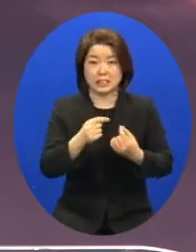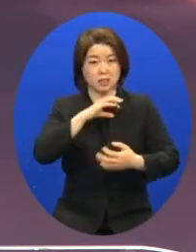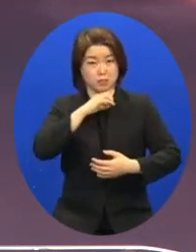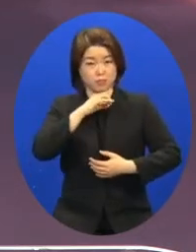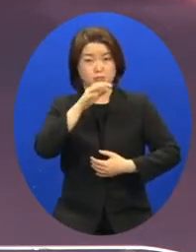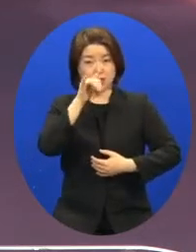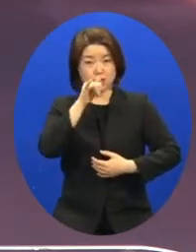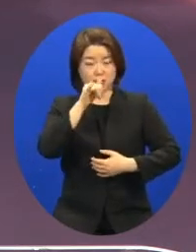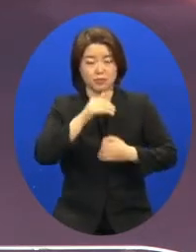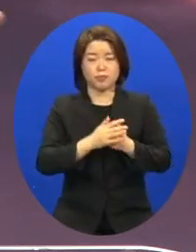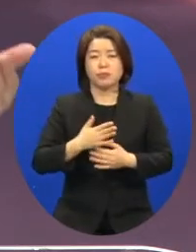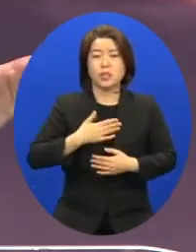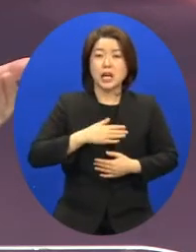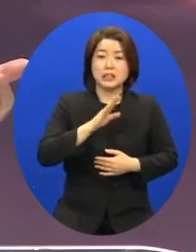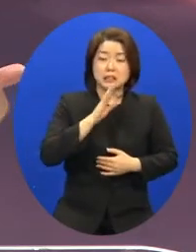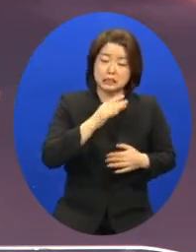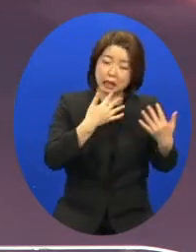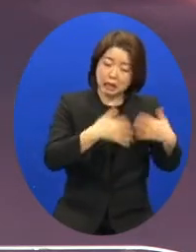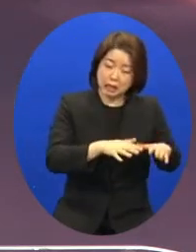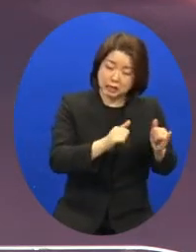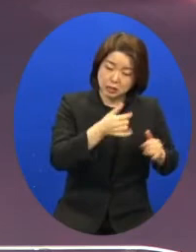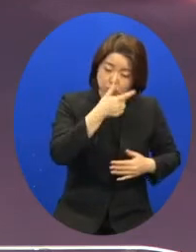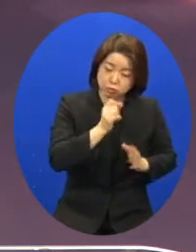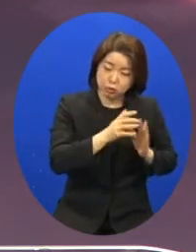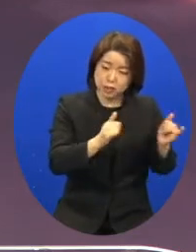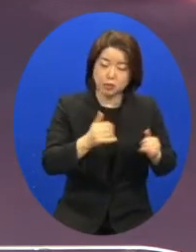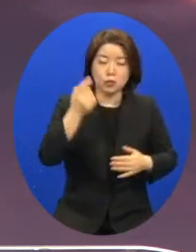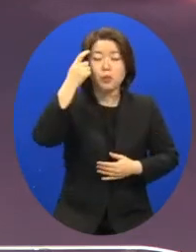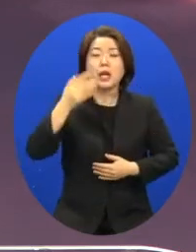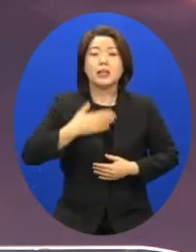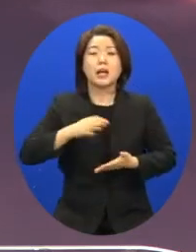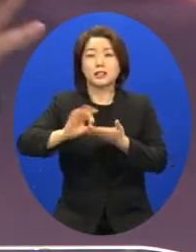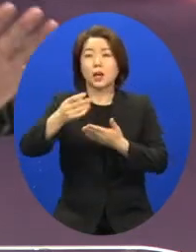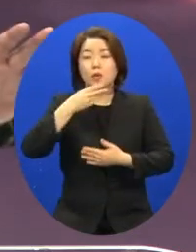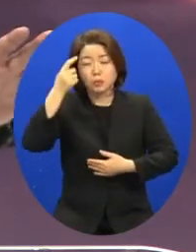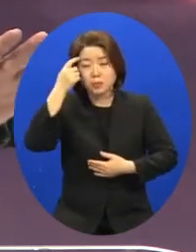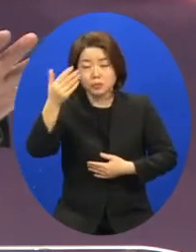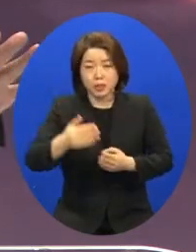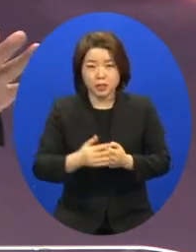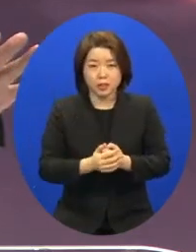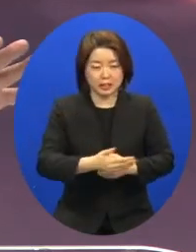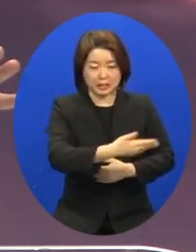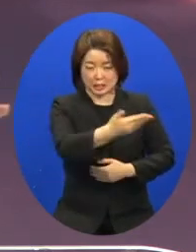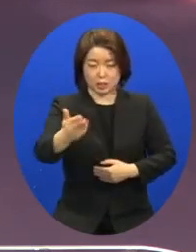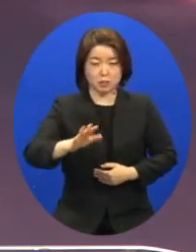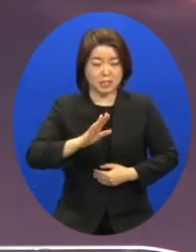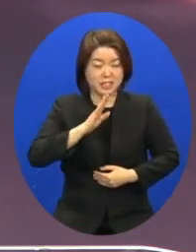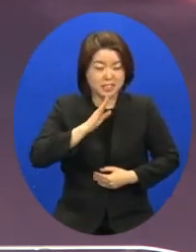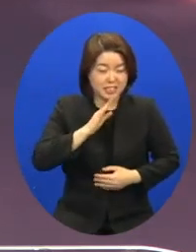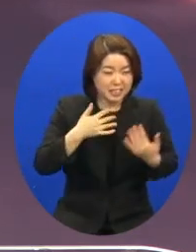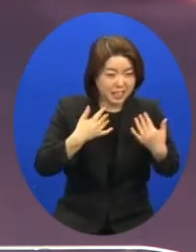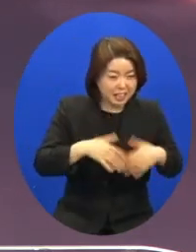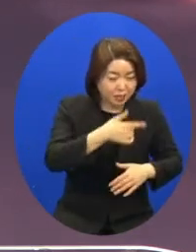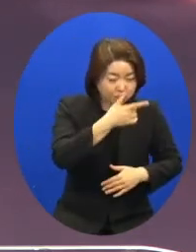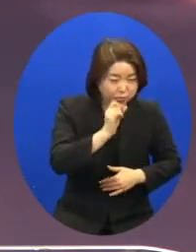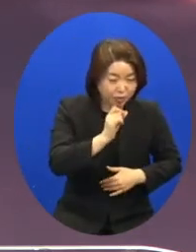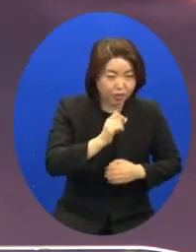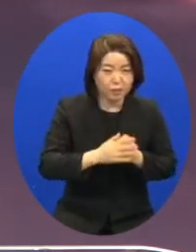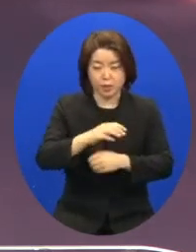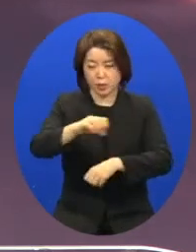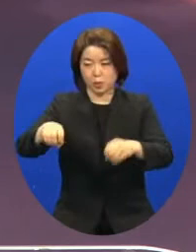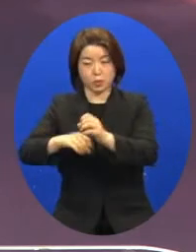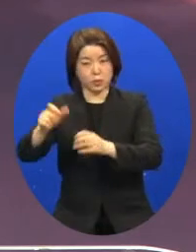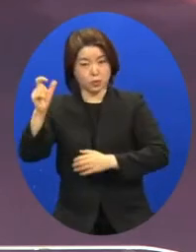나야말로 약한데 왜 나를 안 쓰시나요? 여러분이 진짜 약한지 아니면 오히려